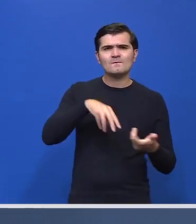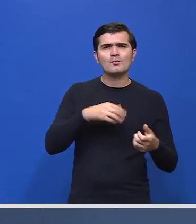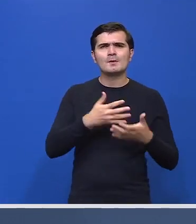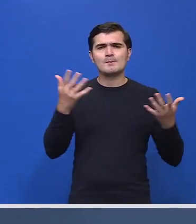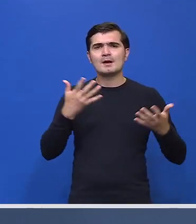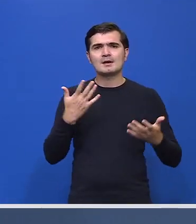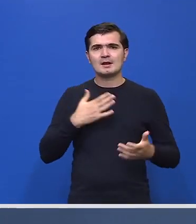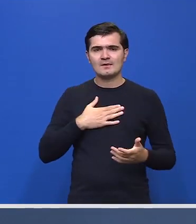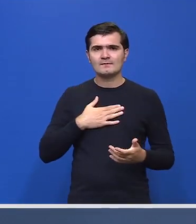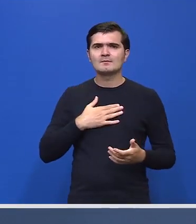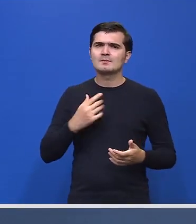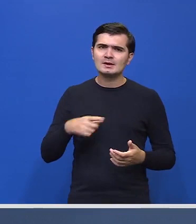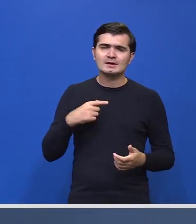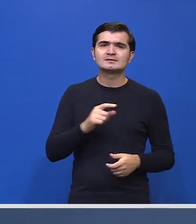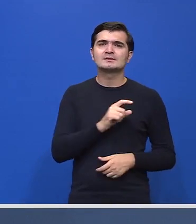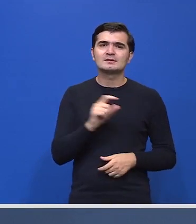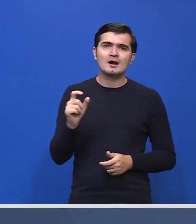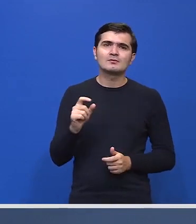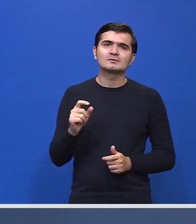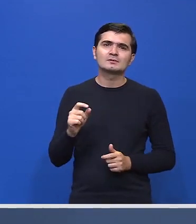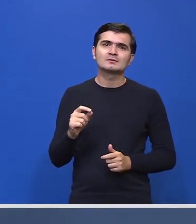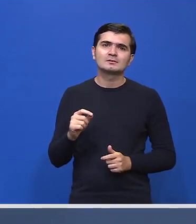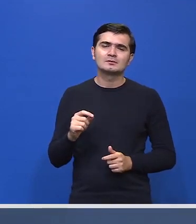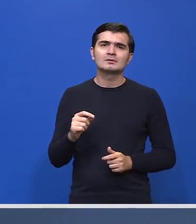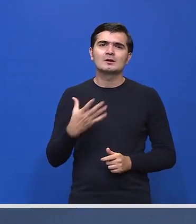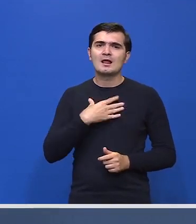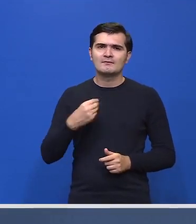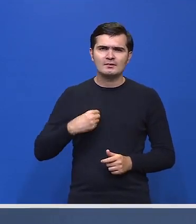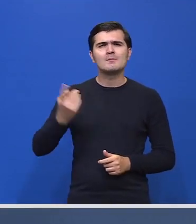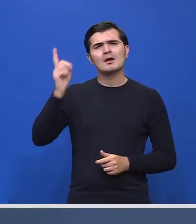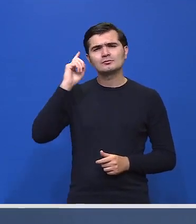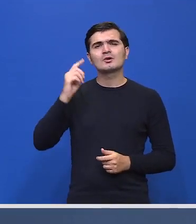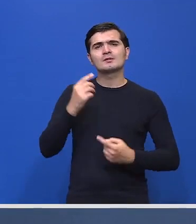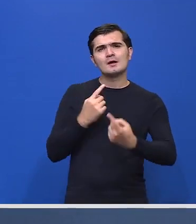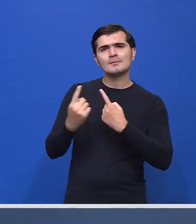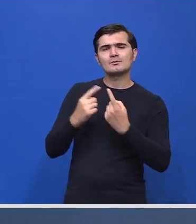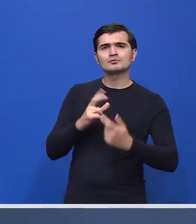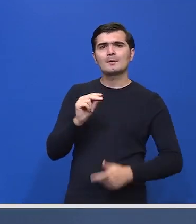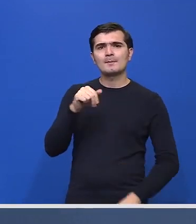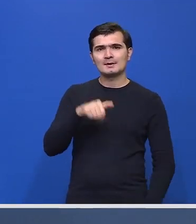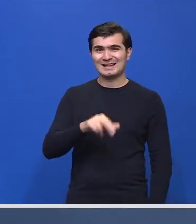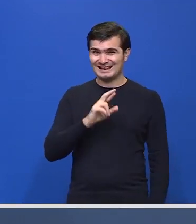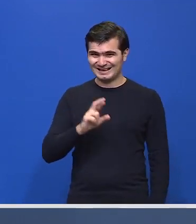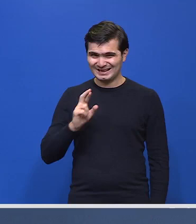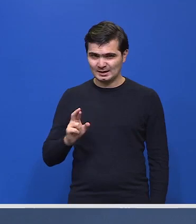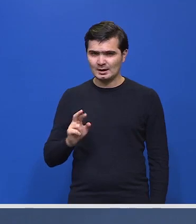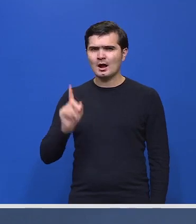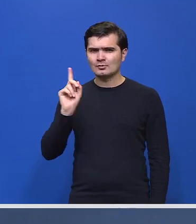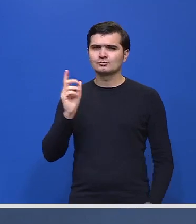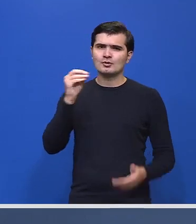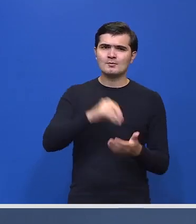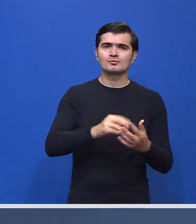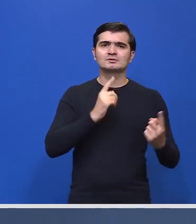avem, le avem datorită faptului că la vremea la care s-a negociat PNRR-ul, s-a pus în